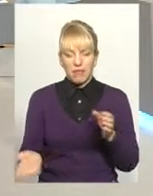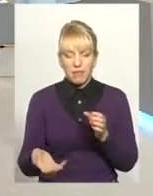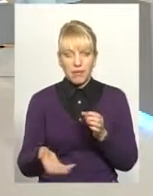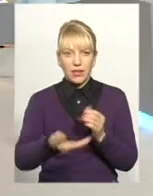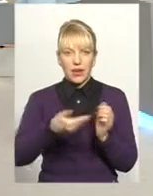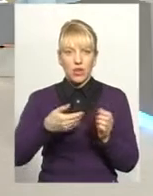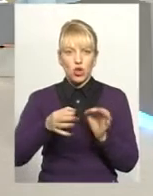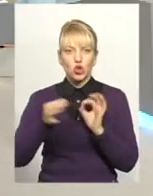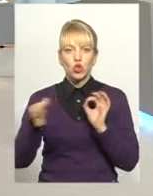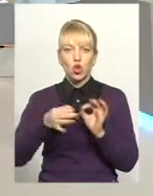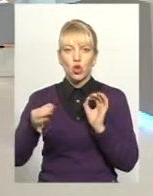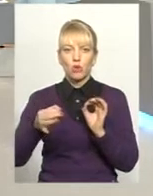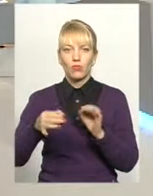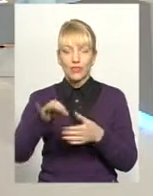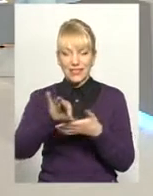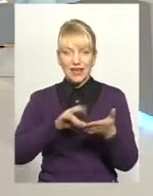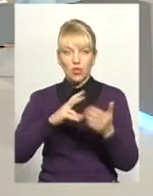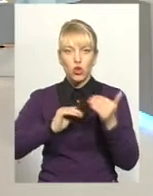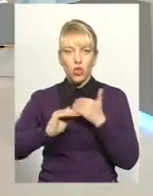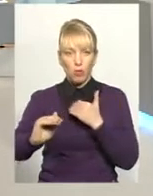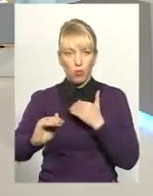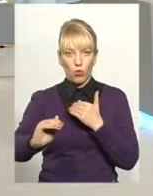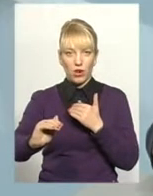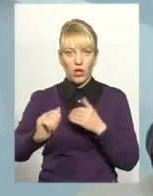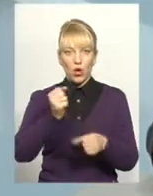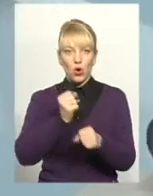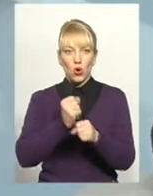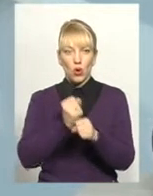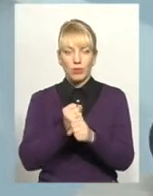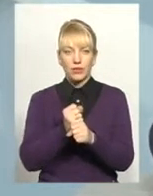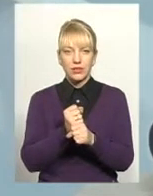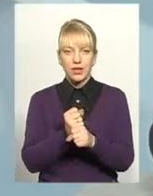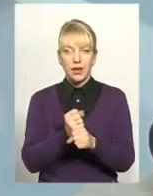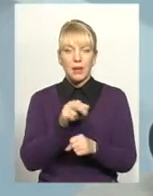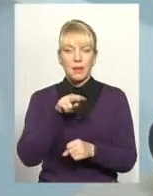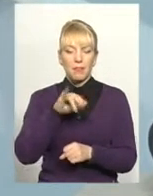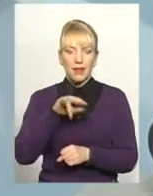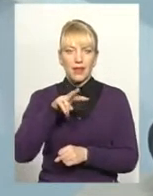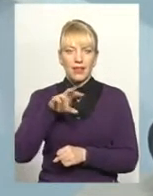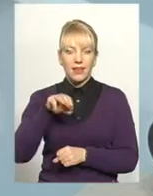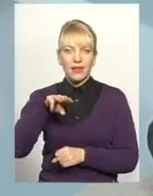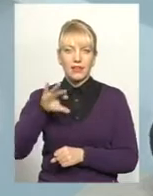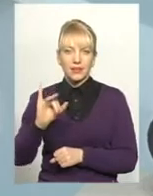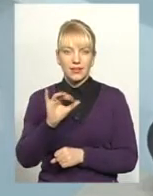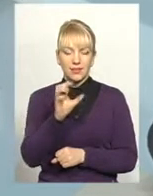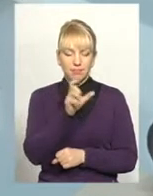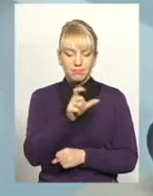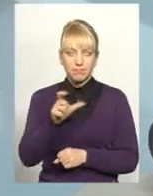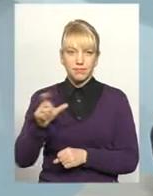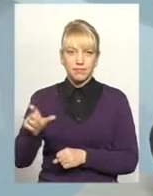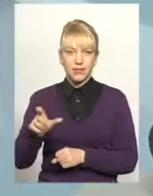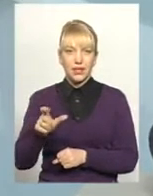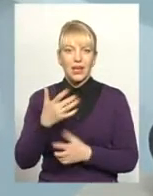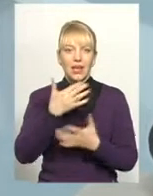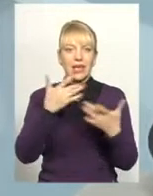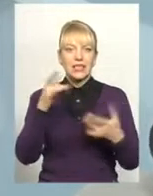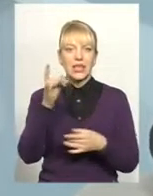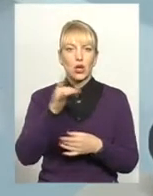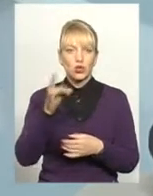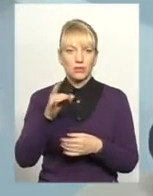і одразу на полі робить пілети, 4 види пілет, які я сказав, що можуть бути